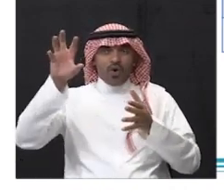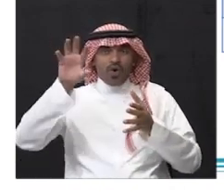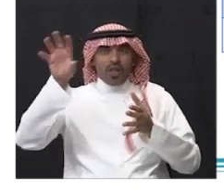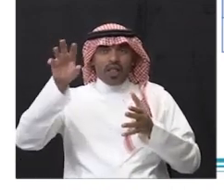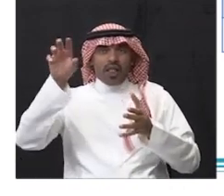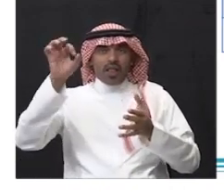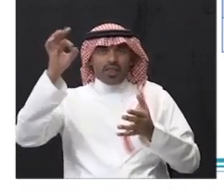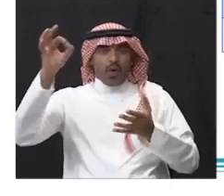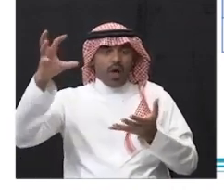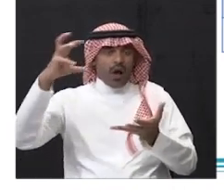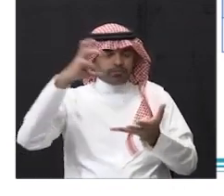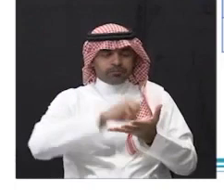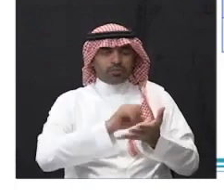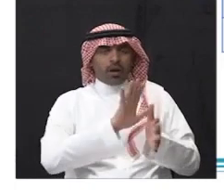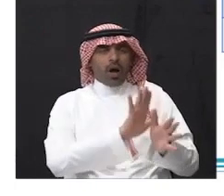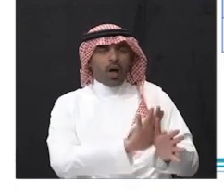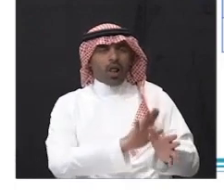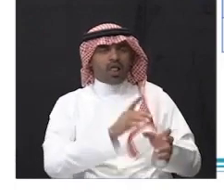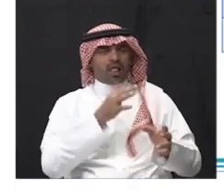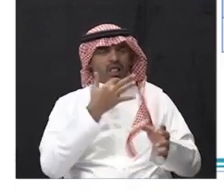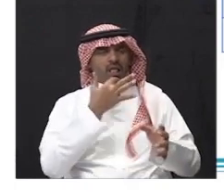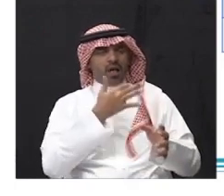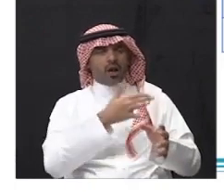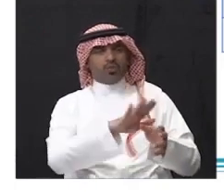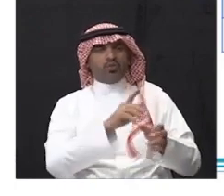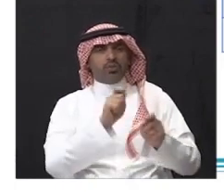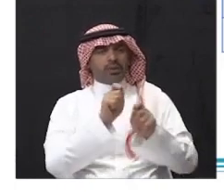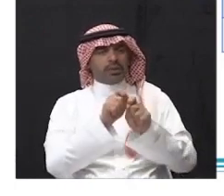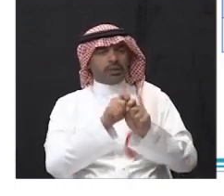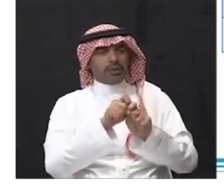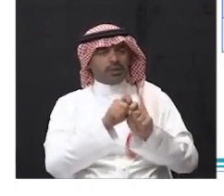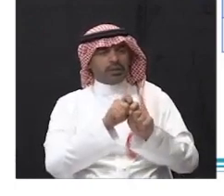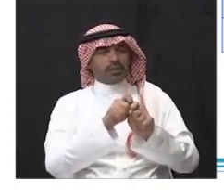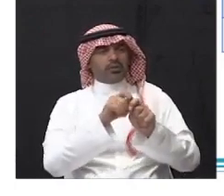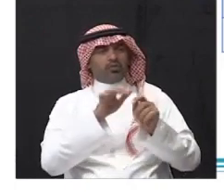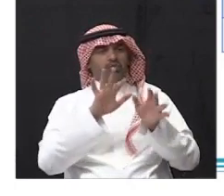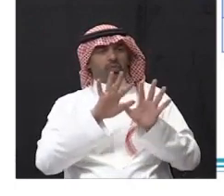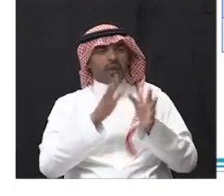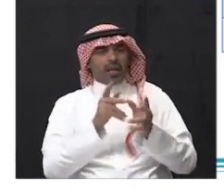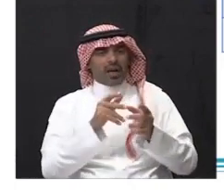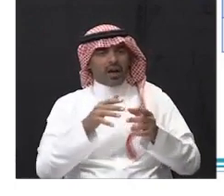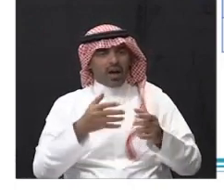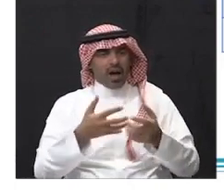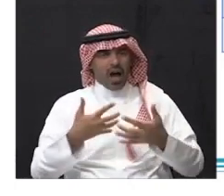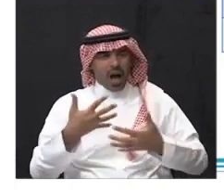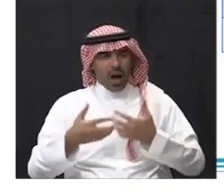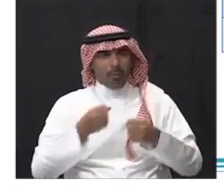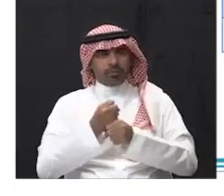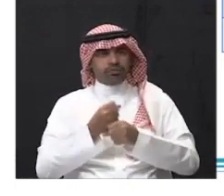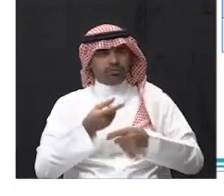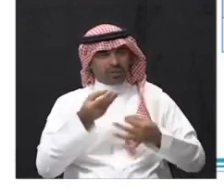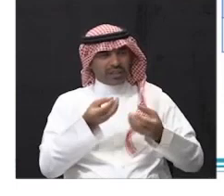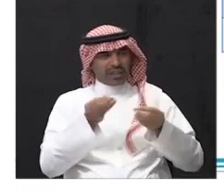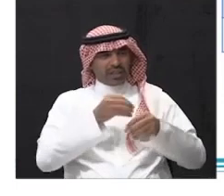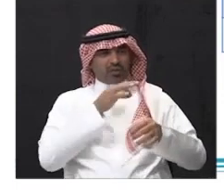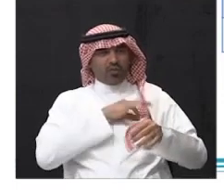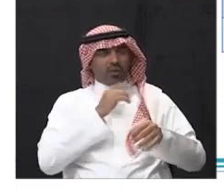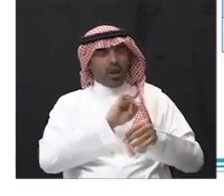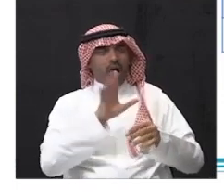ممتاز، الآثار الاقتصادية. حرمان الشعوب من حريتها وحقها في تقرير